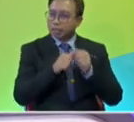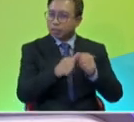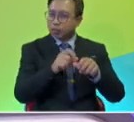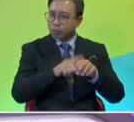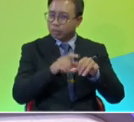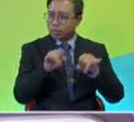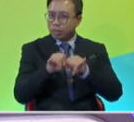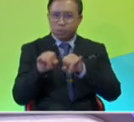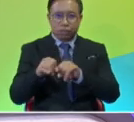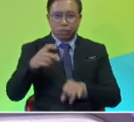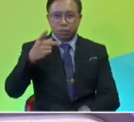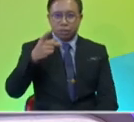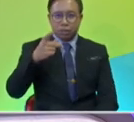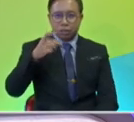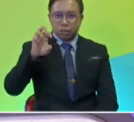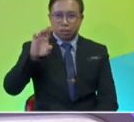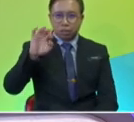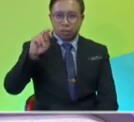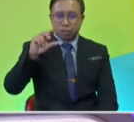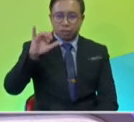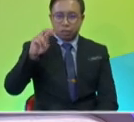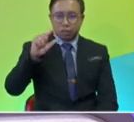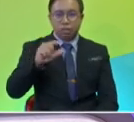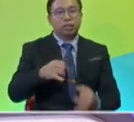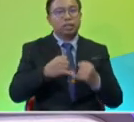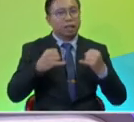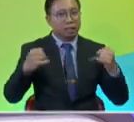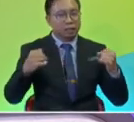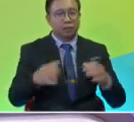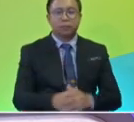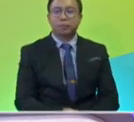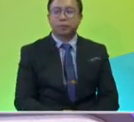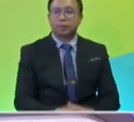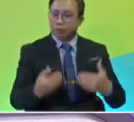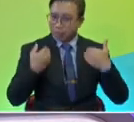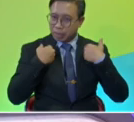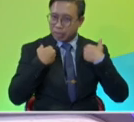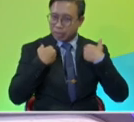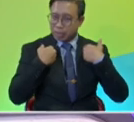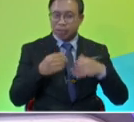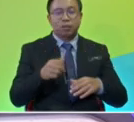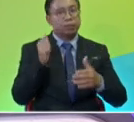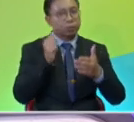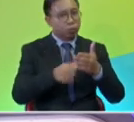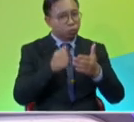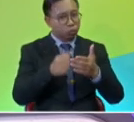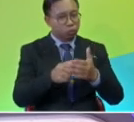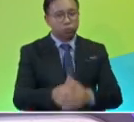jenis kerincing yang ada ada yang guna getah ada yang guna tali bergantung jadi kita ada juga dia punya pemukul